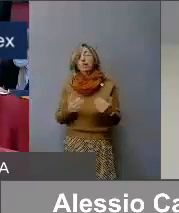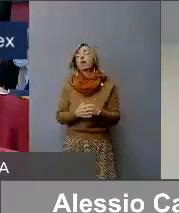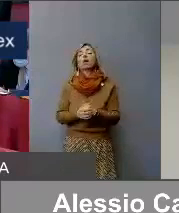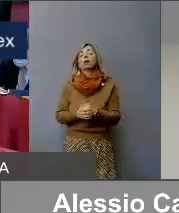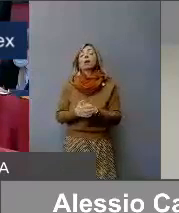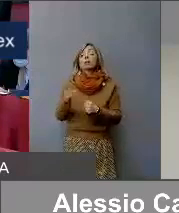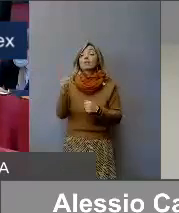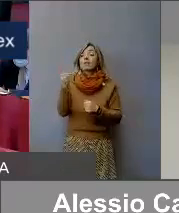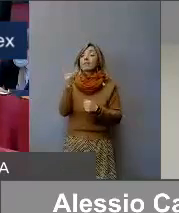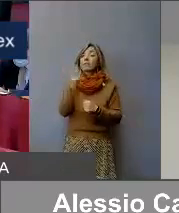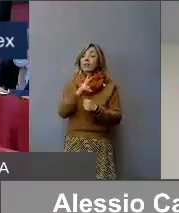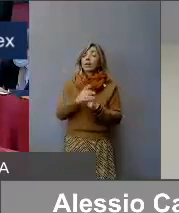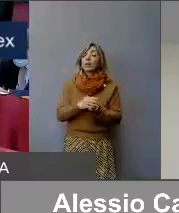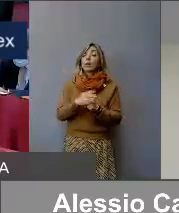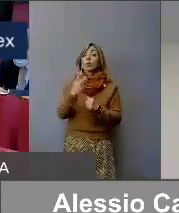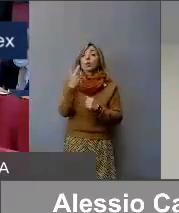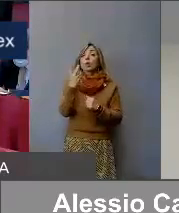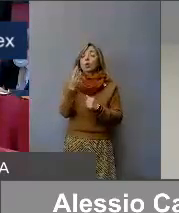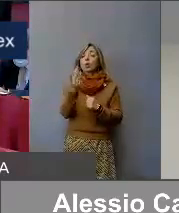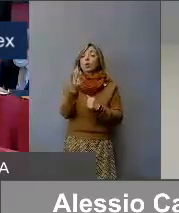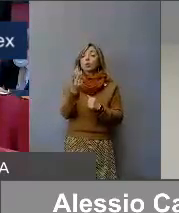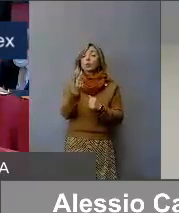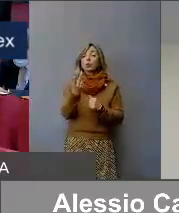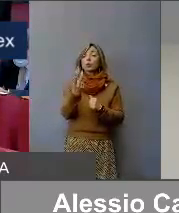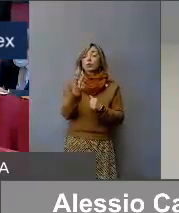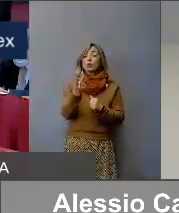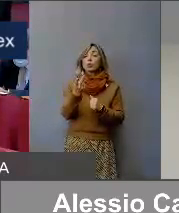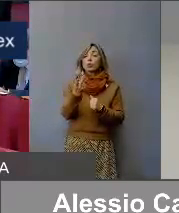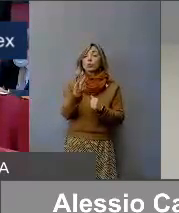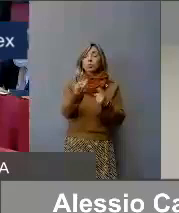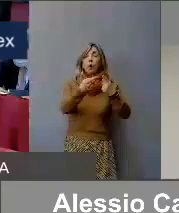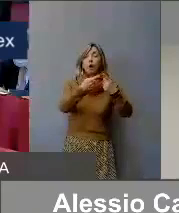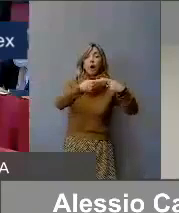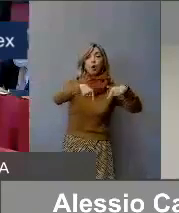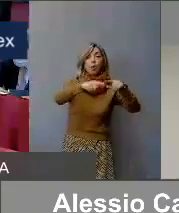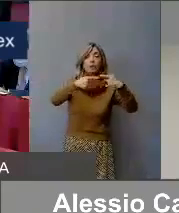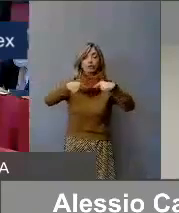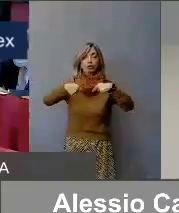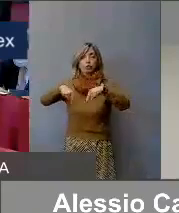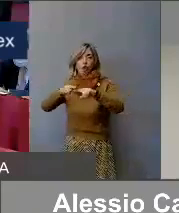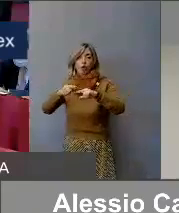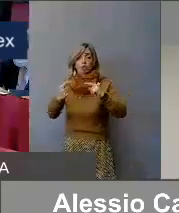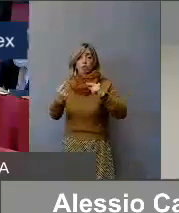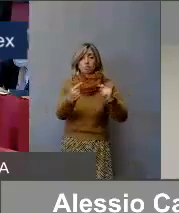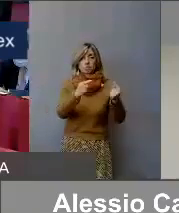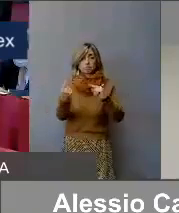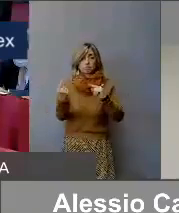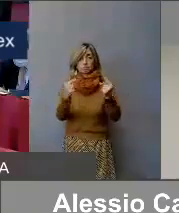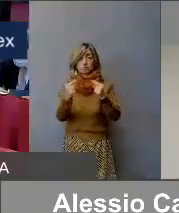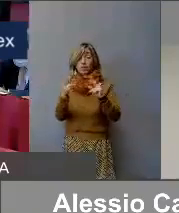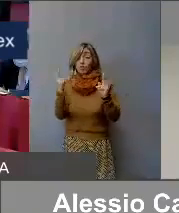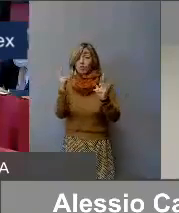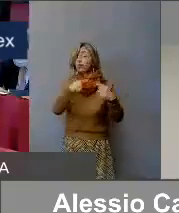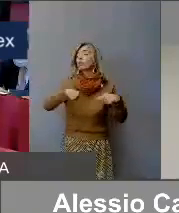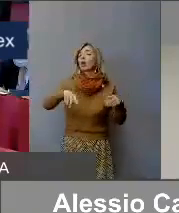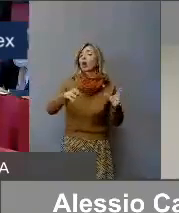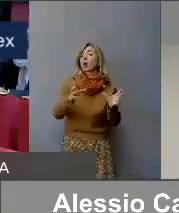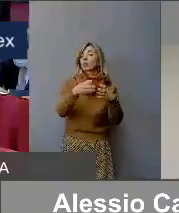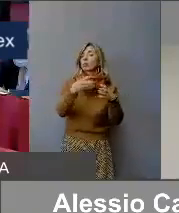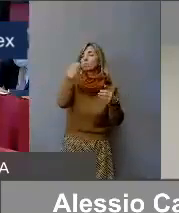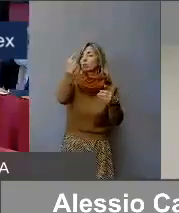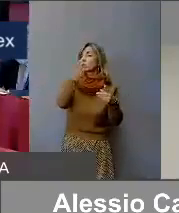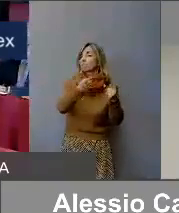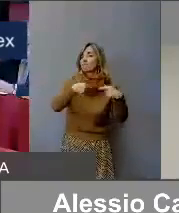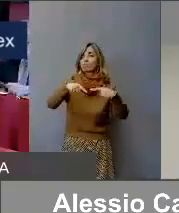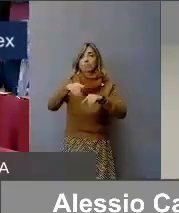in due commissioni secondo noi poche rispetto a necessità di approfondire un argomento di questo tipo